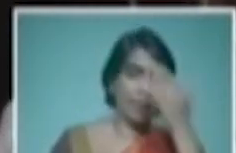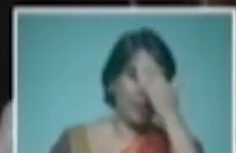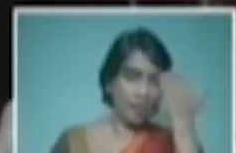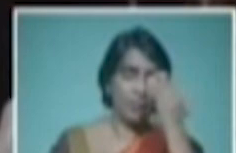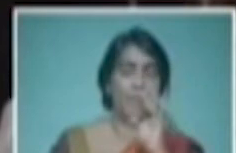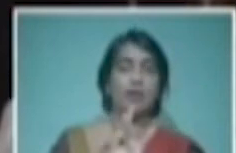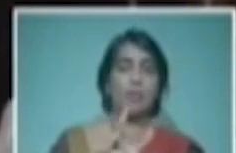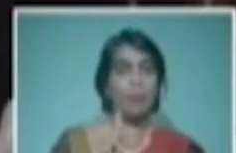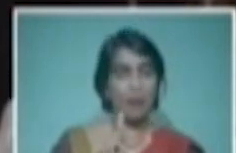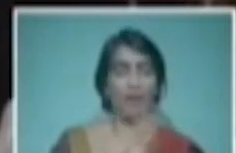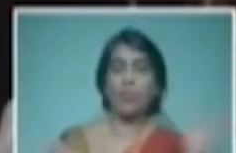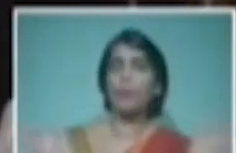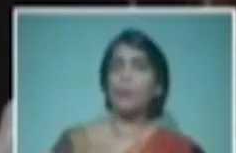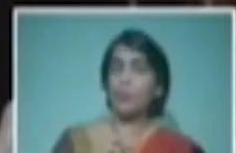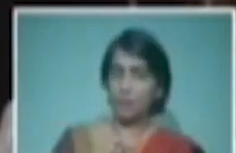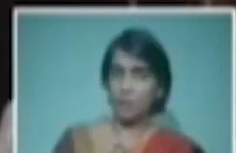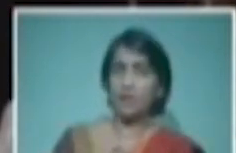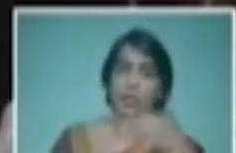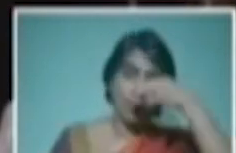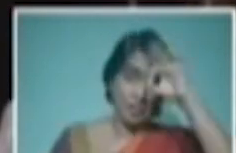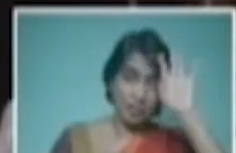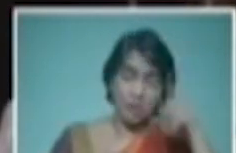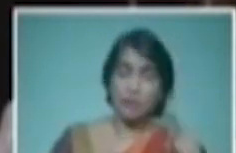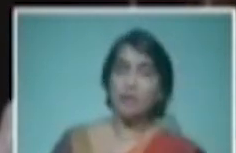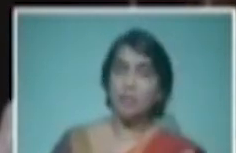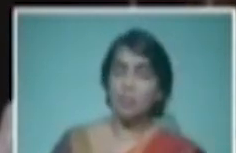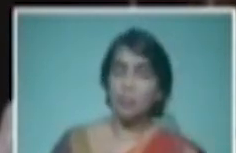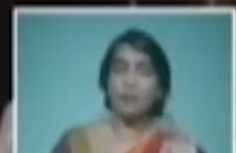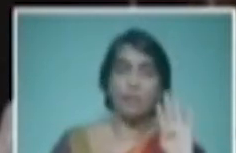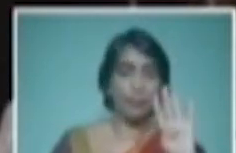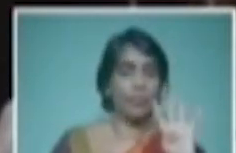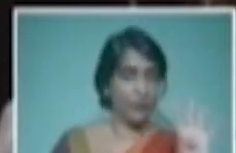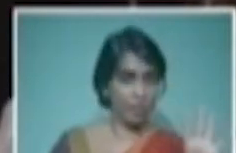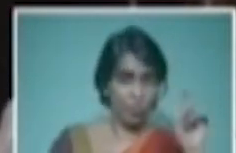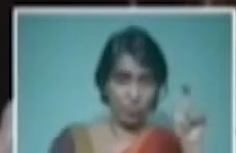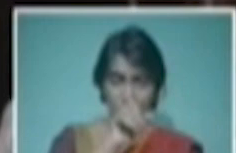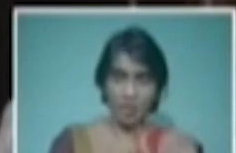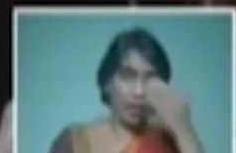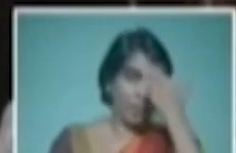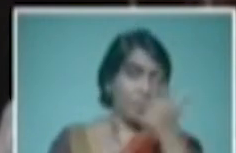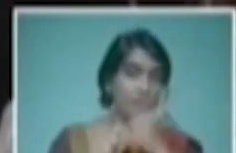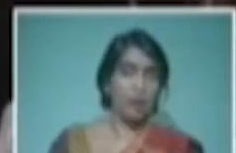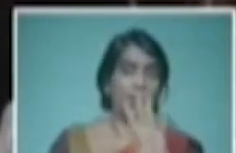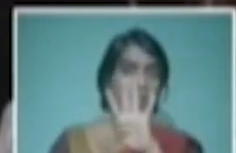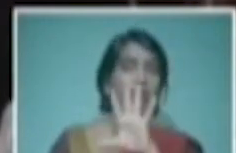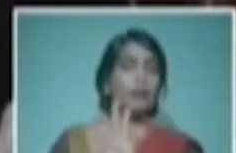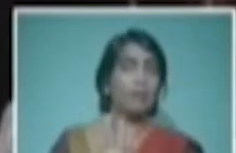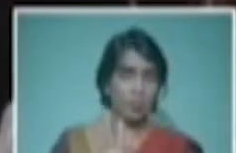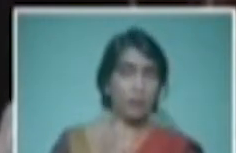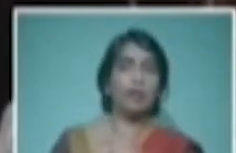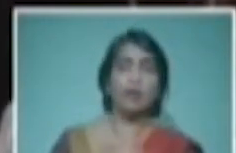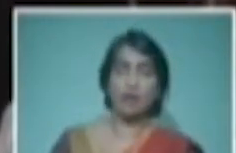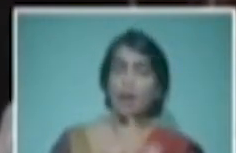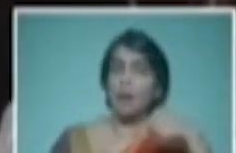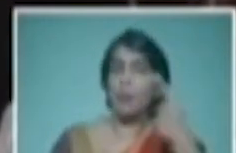මාධ්‍යයෙන් 15ක් මේ දෙක එකතු වෙනකොට සිංහල මාධ්‍යයෙන් 44 දිනකටත් දමිල මාධ්‍යයෙන් 45 දිනකටත්